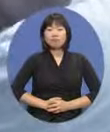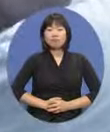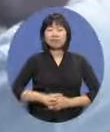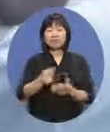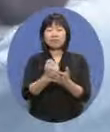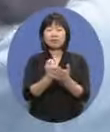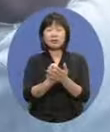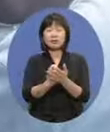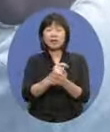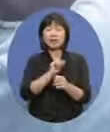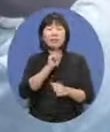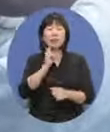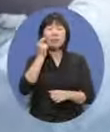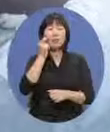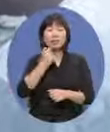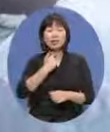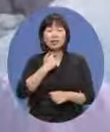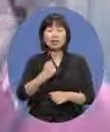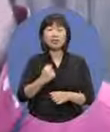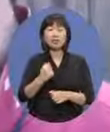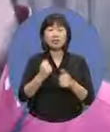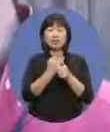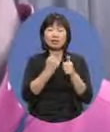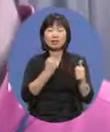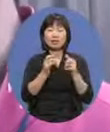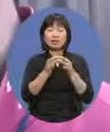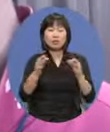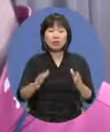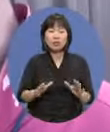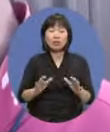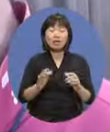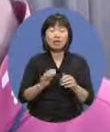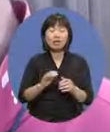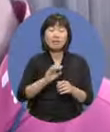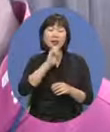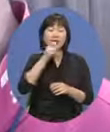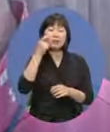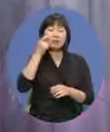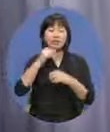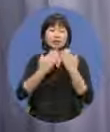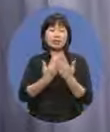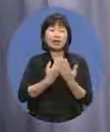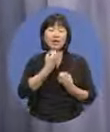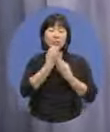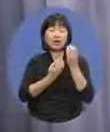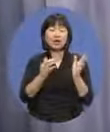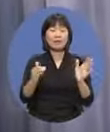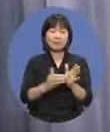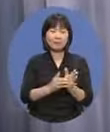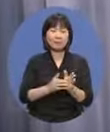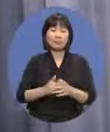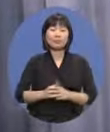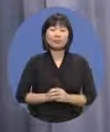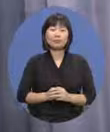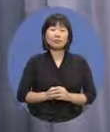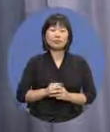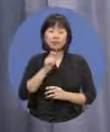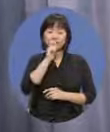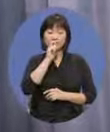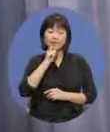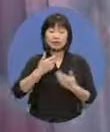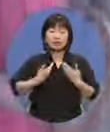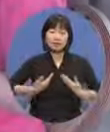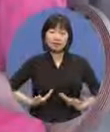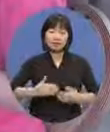서운하다는 표현을 못했던 대성씨. 그동안 못했던 말을 다 쏟아내고 묵묵히